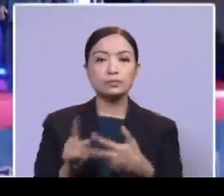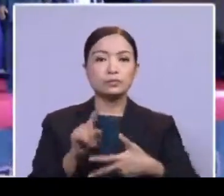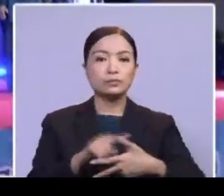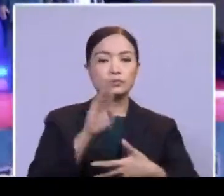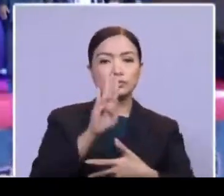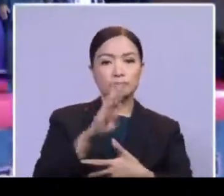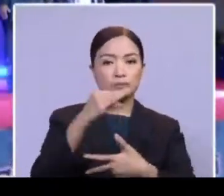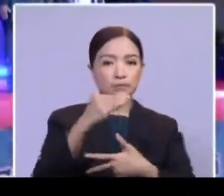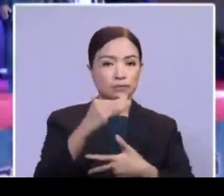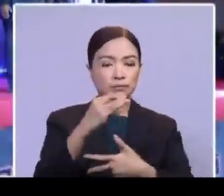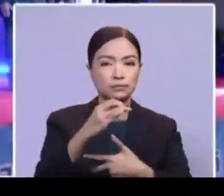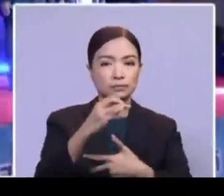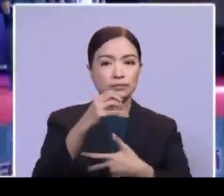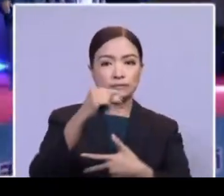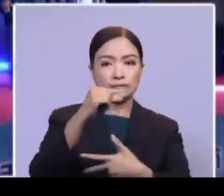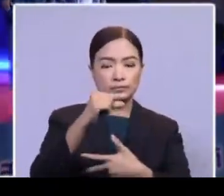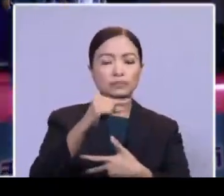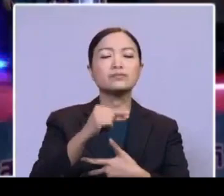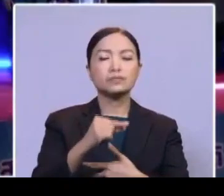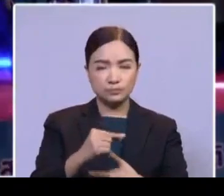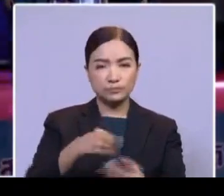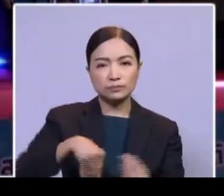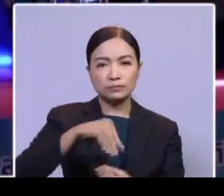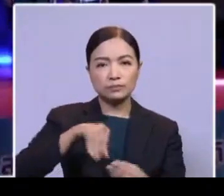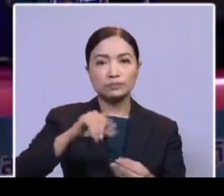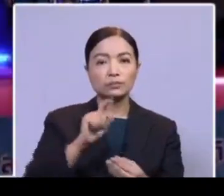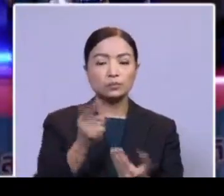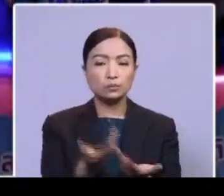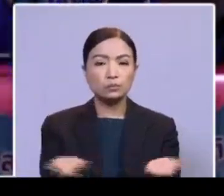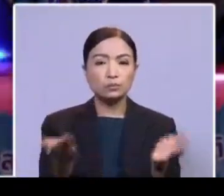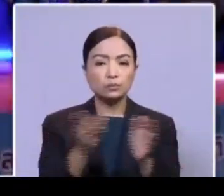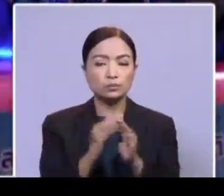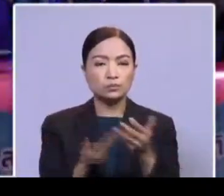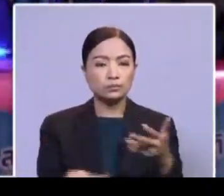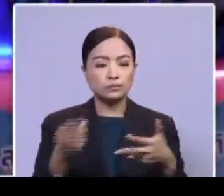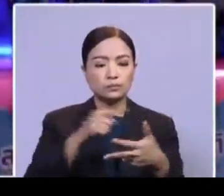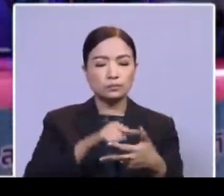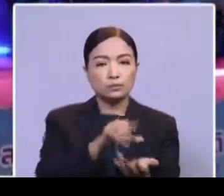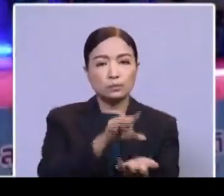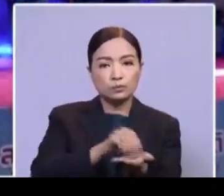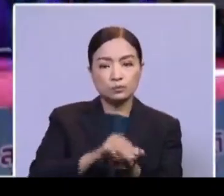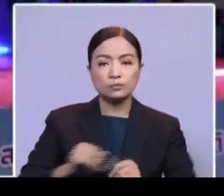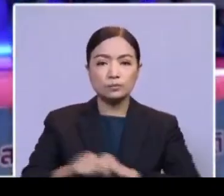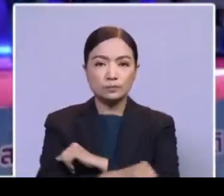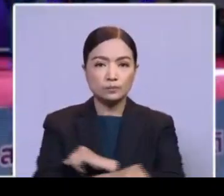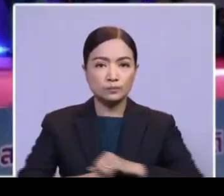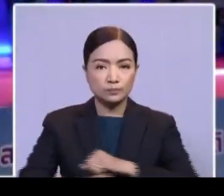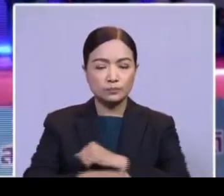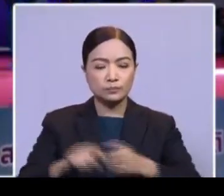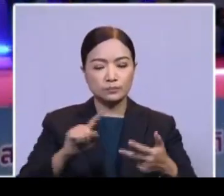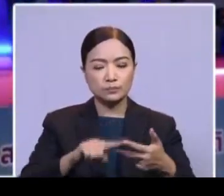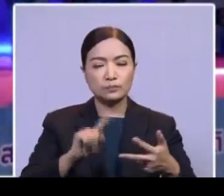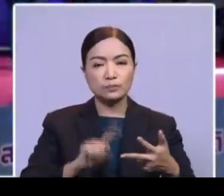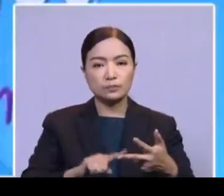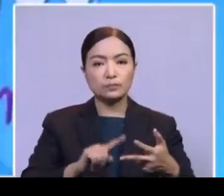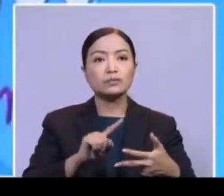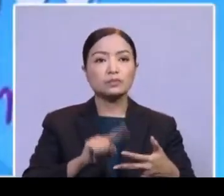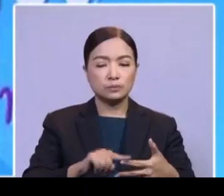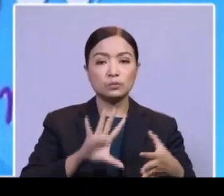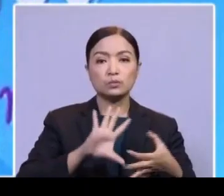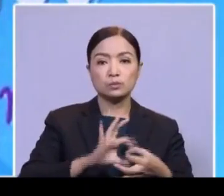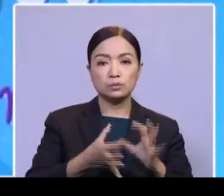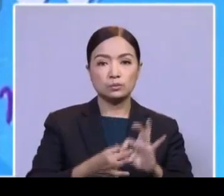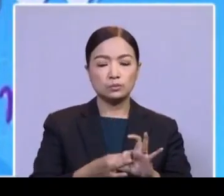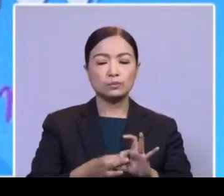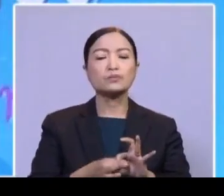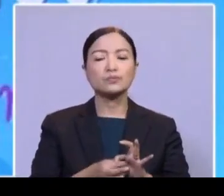BCGยกระดับเศรษฐกิจครัวเรือนฐานรากสะสมข้อมูลการออกกำลังกายการเล่นกีฬาของประชาชนเป็นข้อมูล